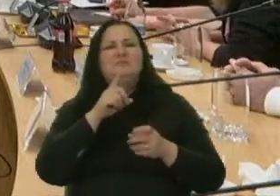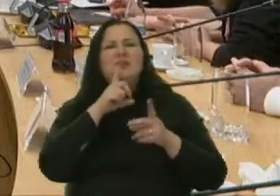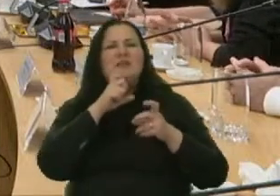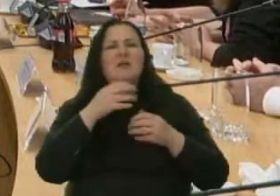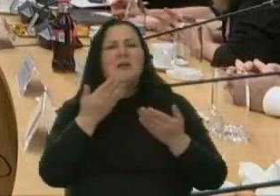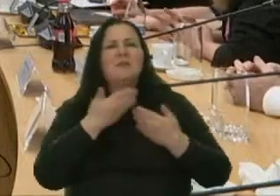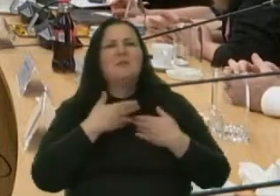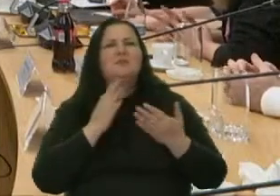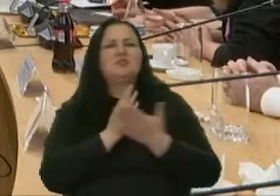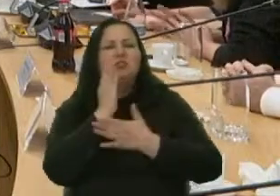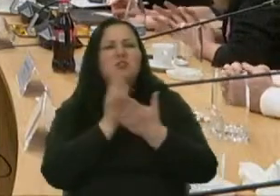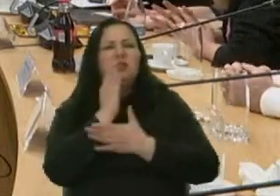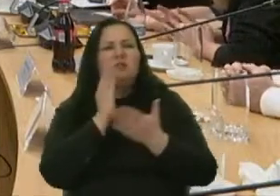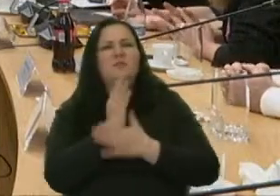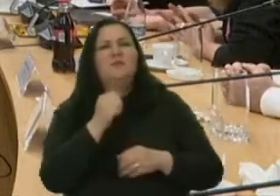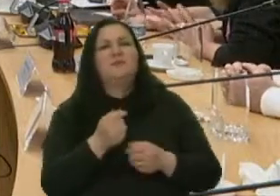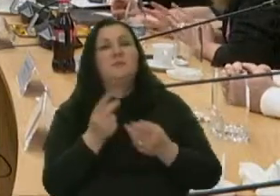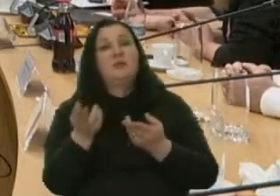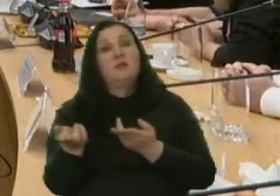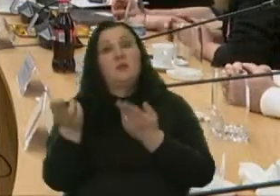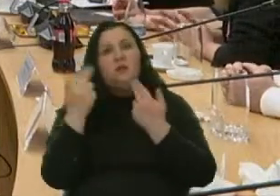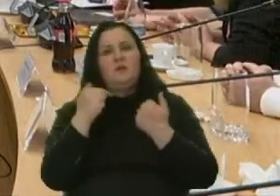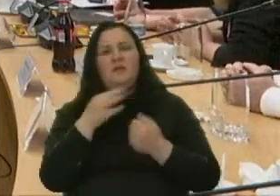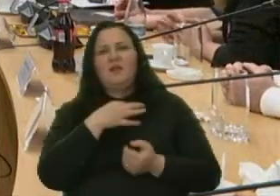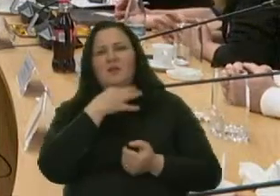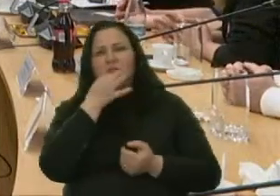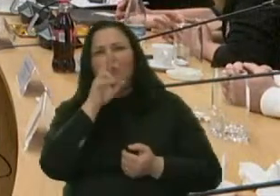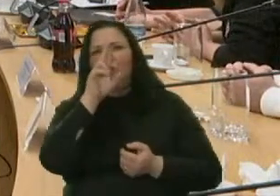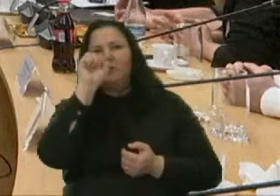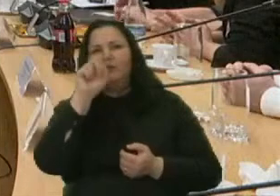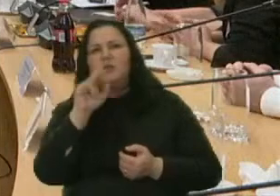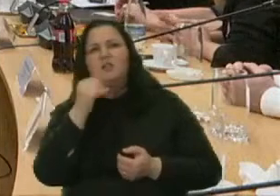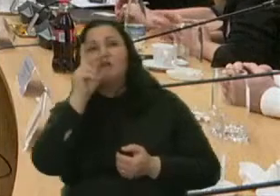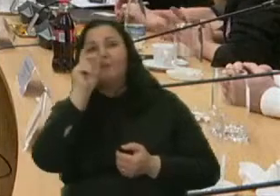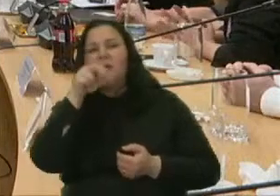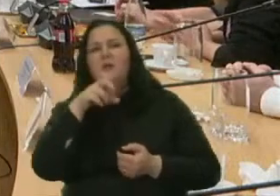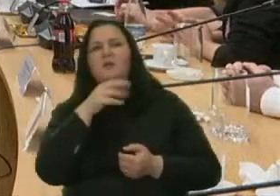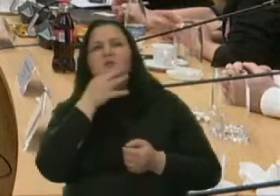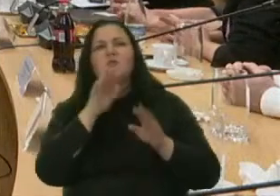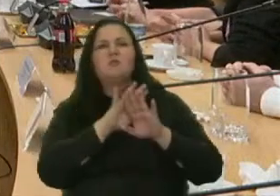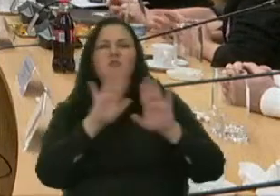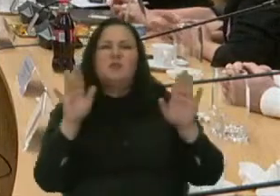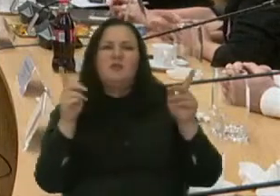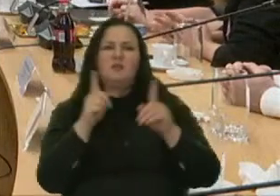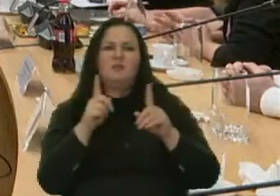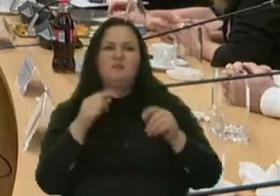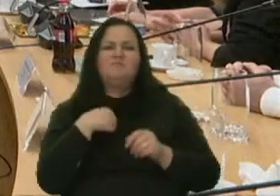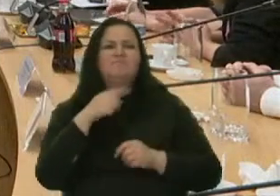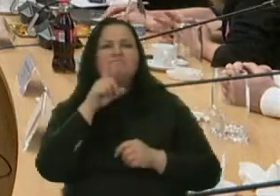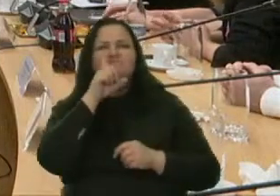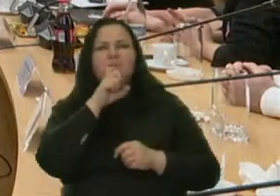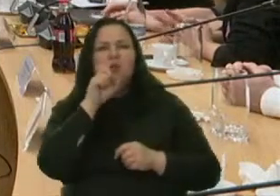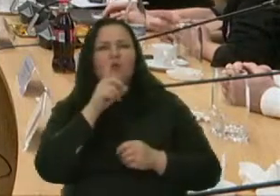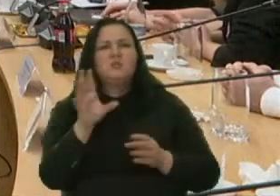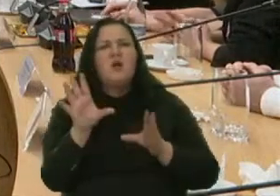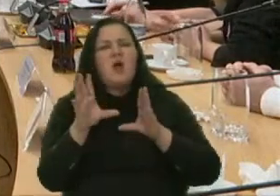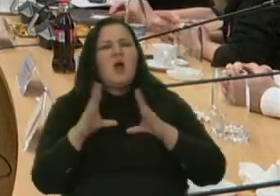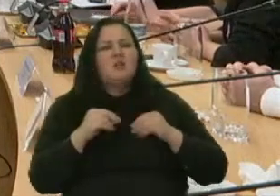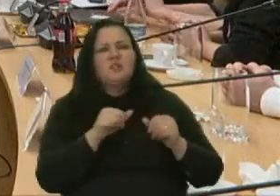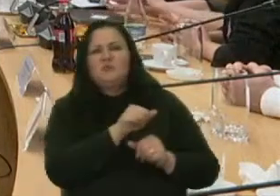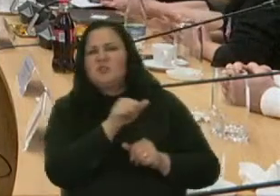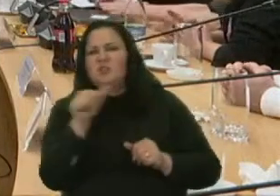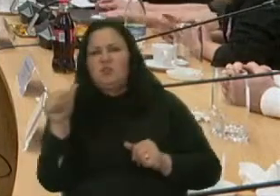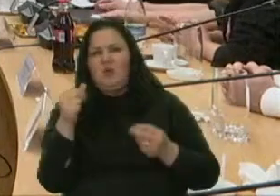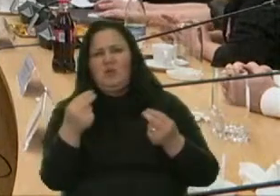revenind la subiectul usr și PNL aș vrea să spun doar atât îmi pare rău dar nu vom accepta niciodată